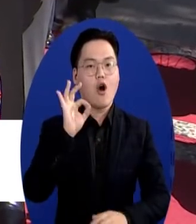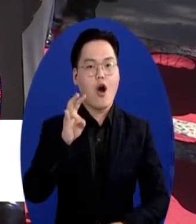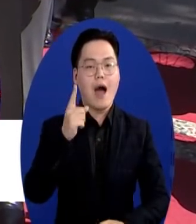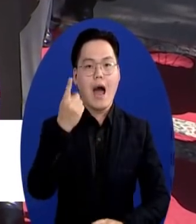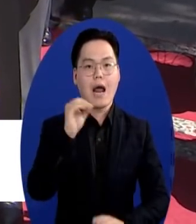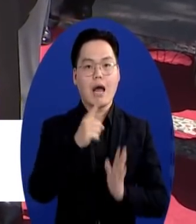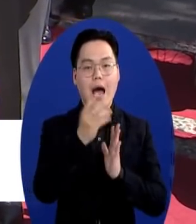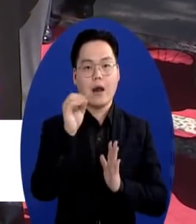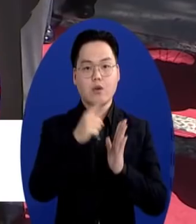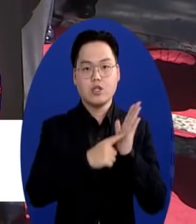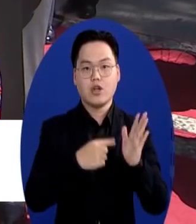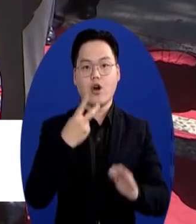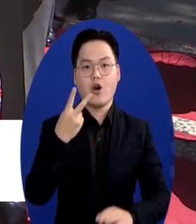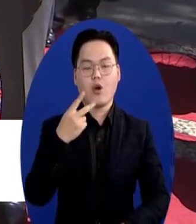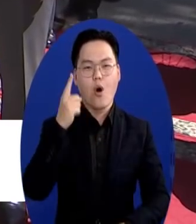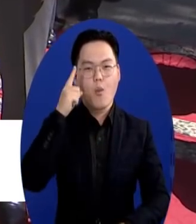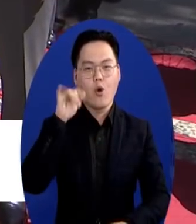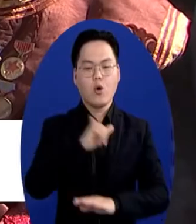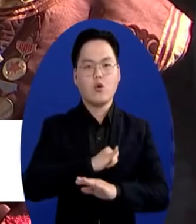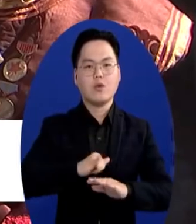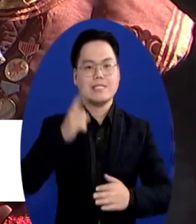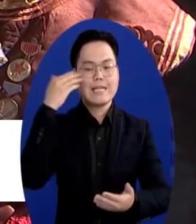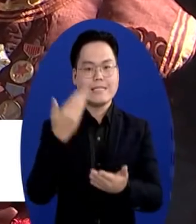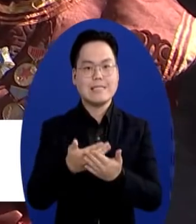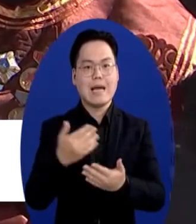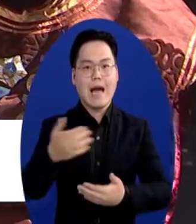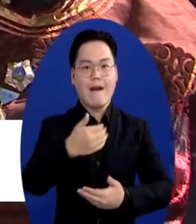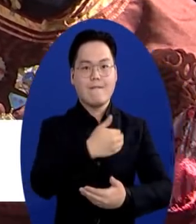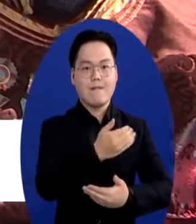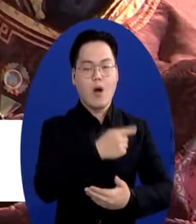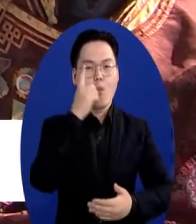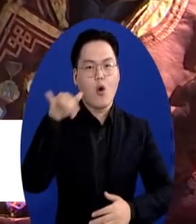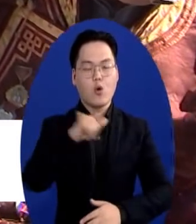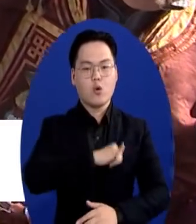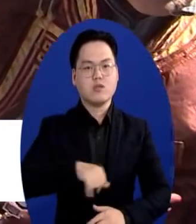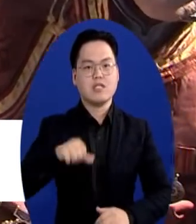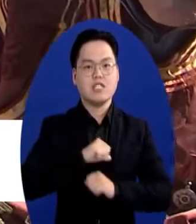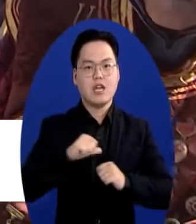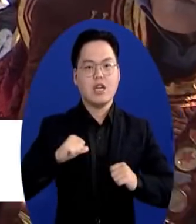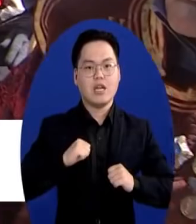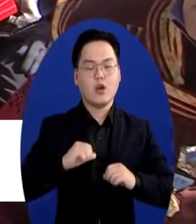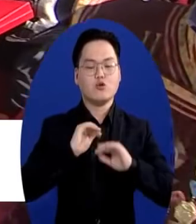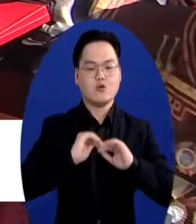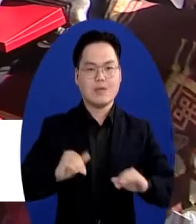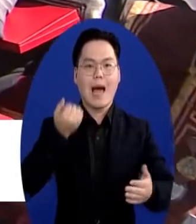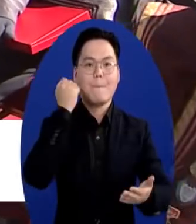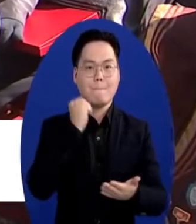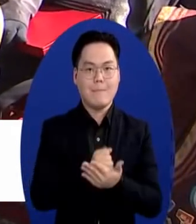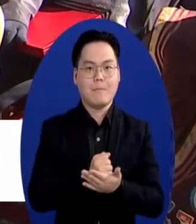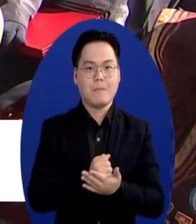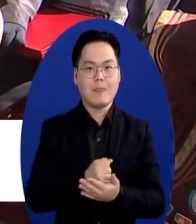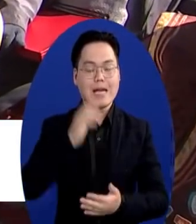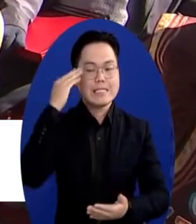20-нд Монгол орон даяар бүх нийтийн санал асуулга явуулагдаж Монголчууд 1-р тусгаар тогтнолоо баттгсан түүхтэй байдаг үлээ. Санал асуулгын